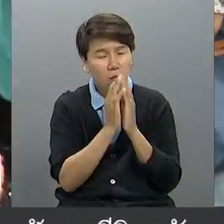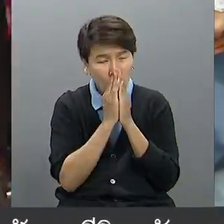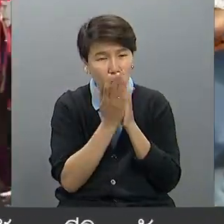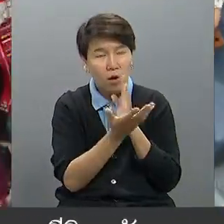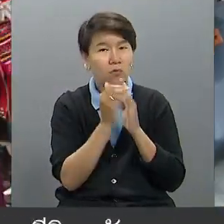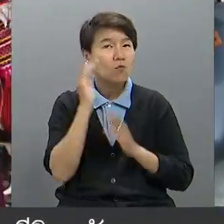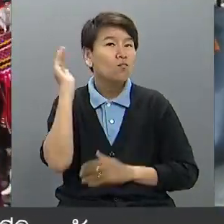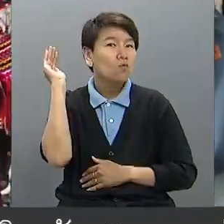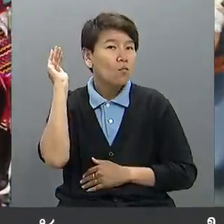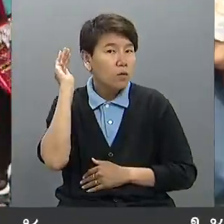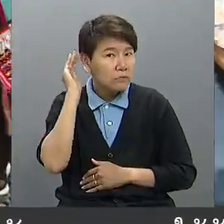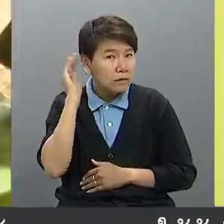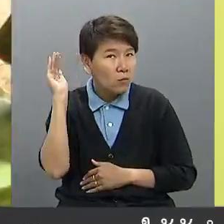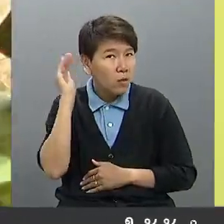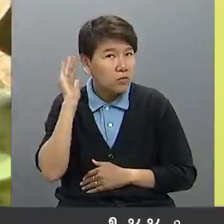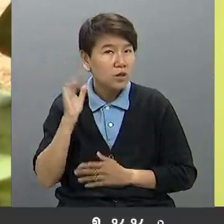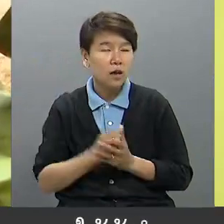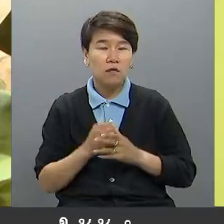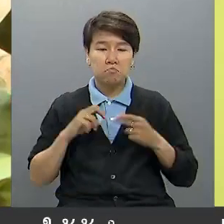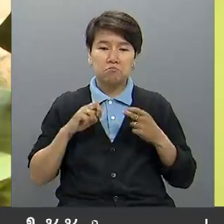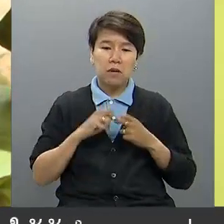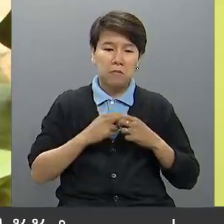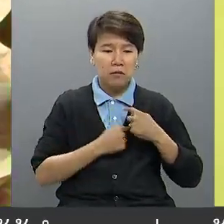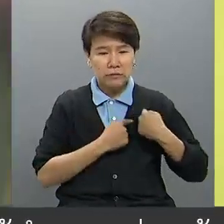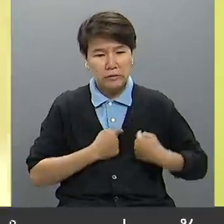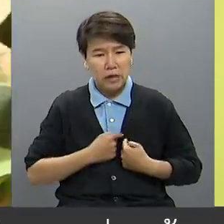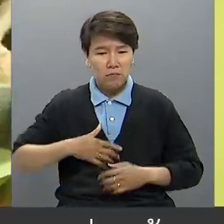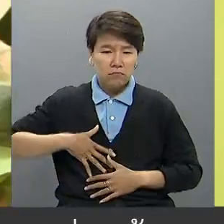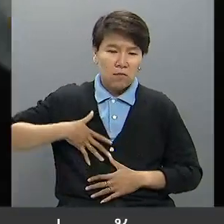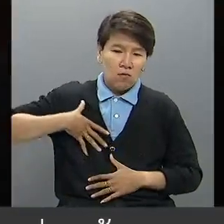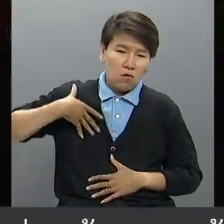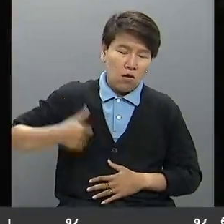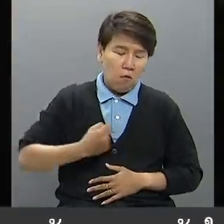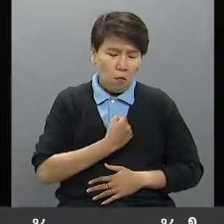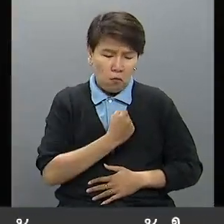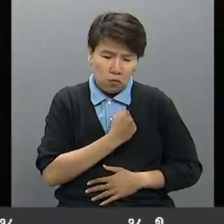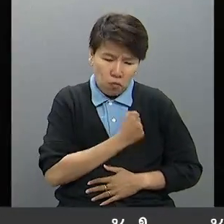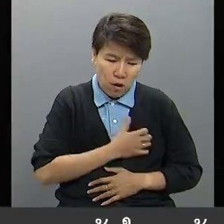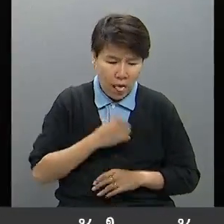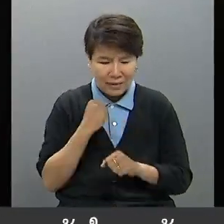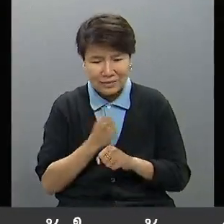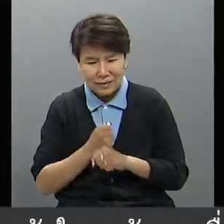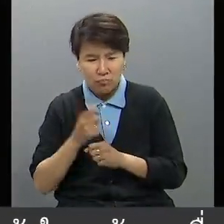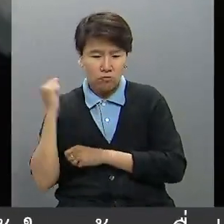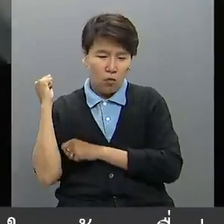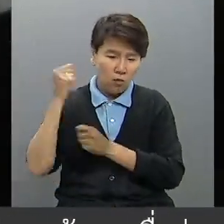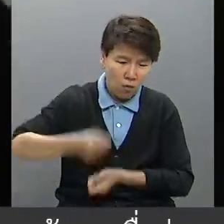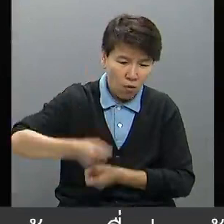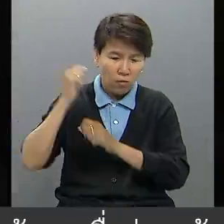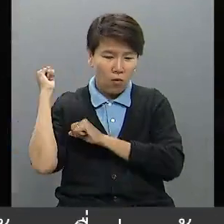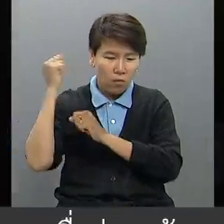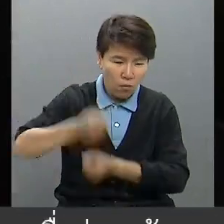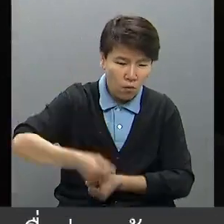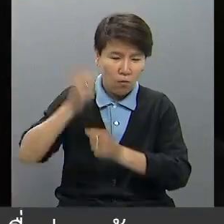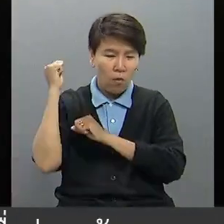ในยามที่เราเดือดร้อนในยามที่เรามีความทุกข์นะเราจะตำข้าวปุ้งนะเผื่อแผ่กันเพื่อให้ทุกคนเนี่ยได้กินอิ่มน